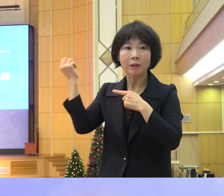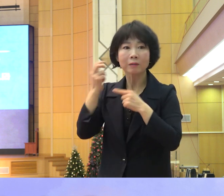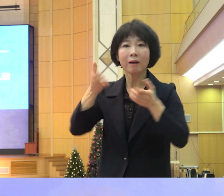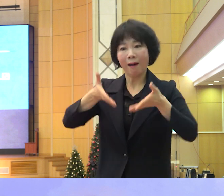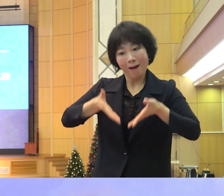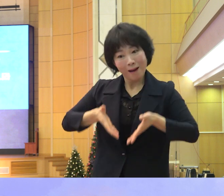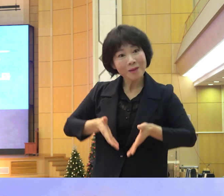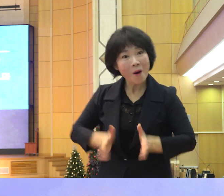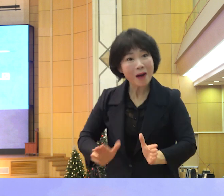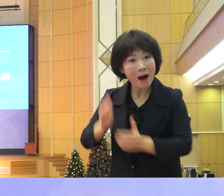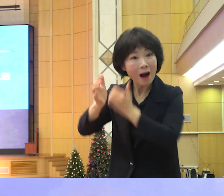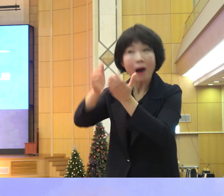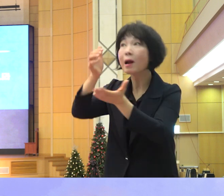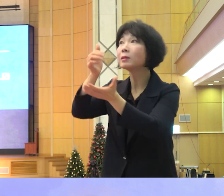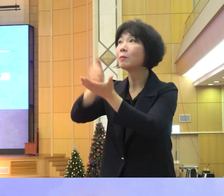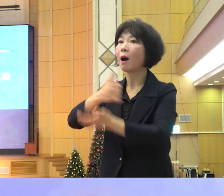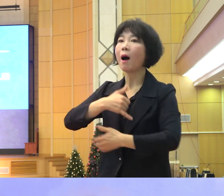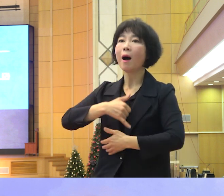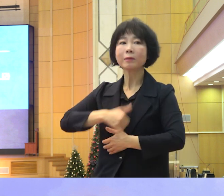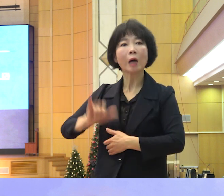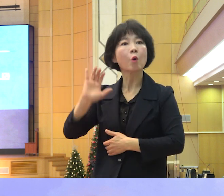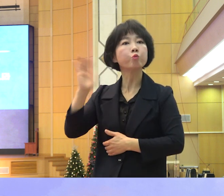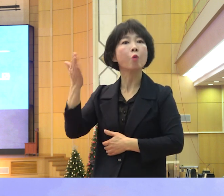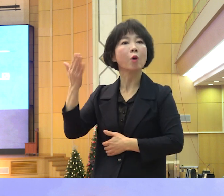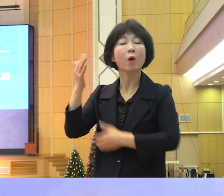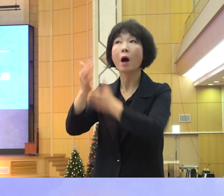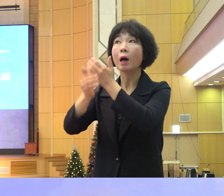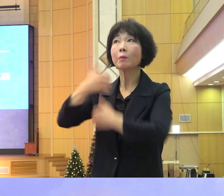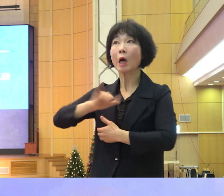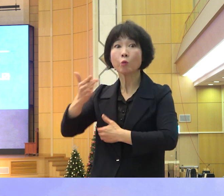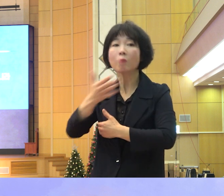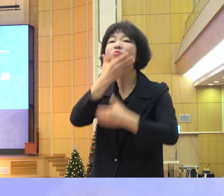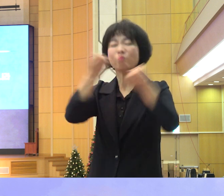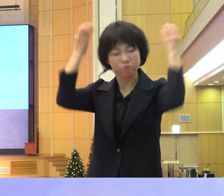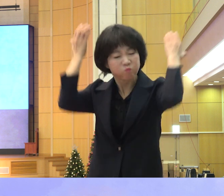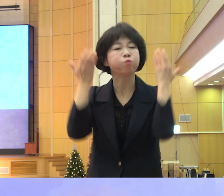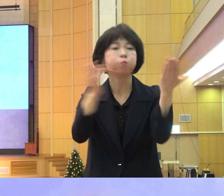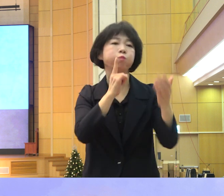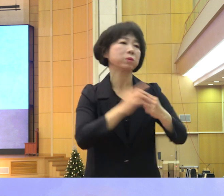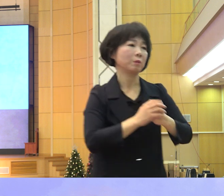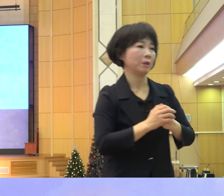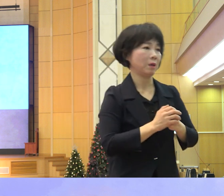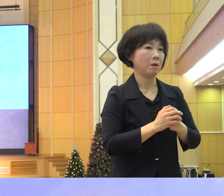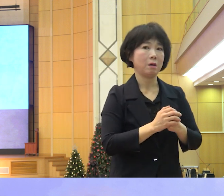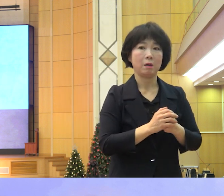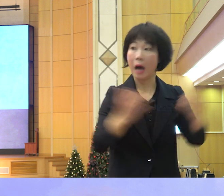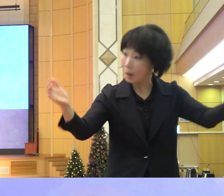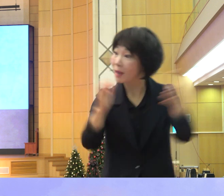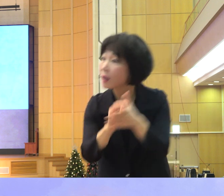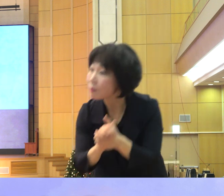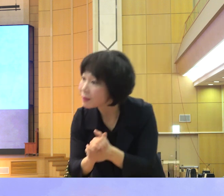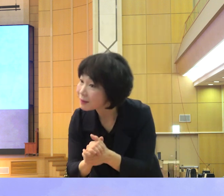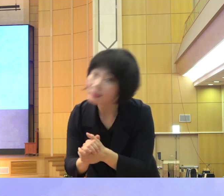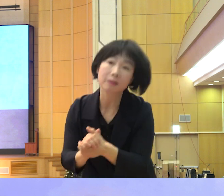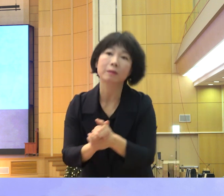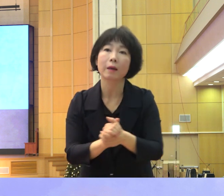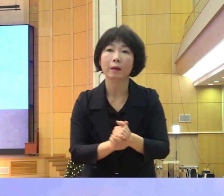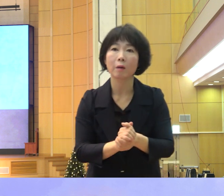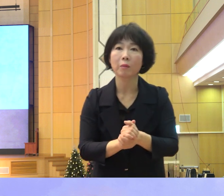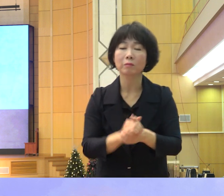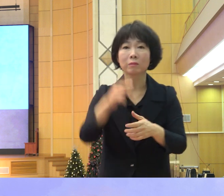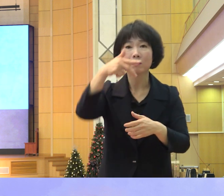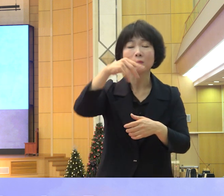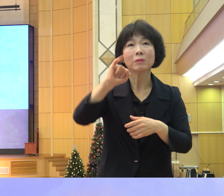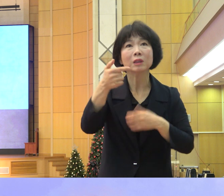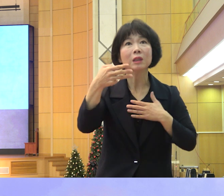태어나서 하나님 자녀가 되고 하나님의 자녀가 되면 축복입니다. 할렐루야. 그런데 여기서